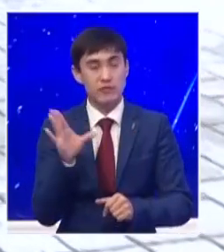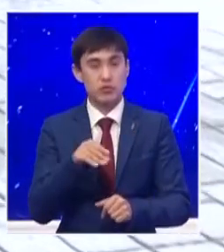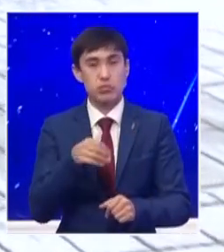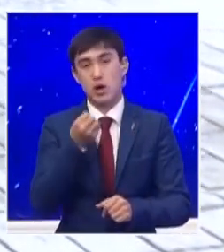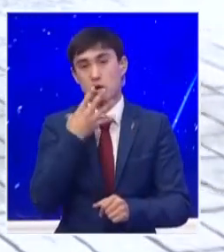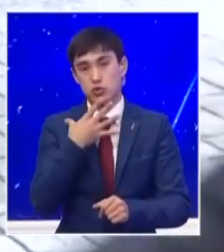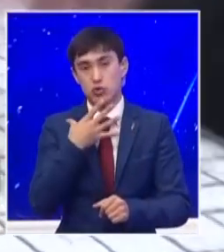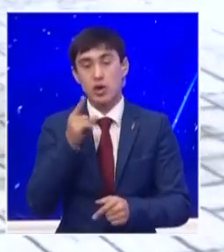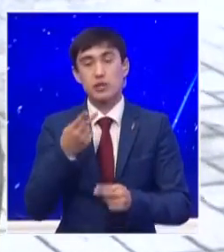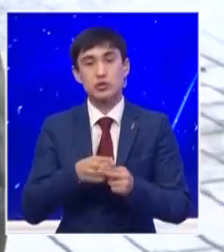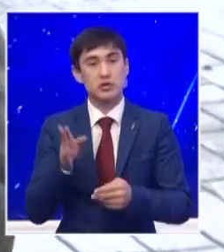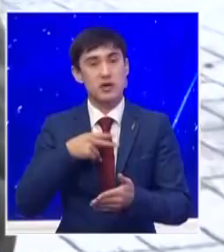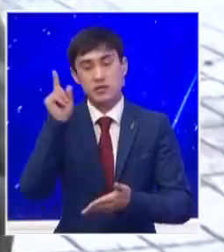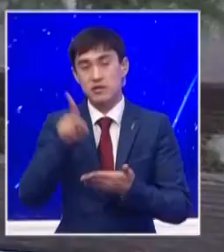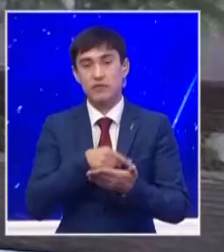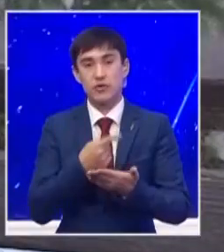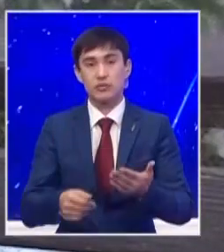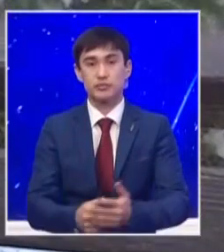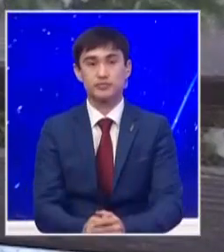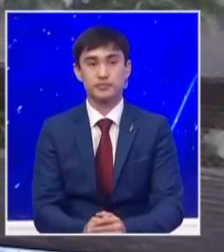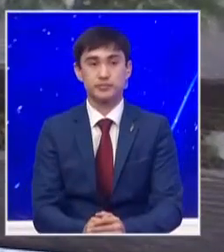было хорошо Так что я